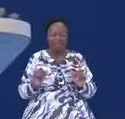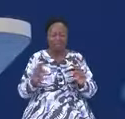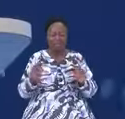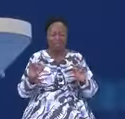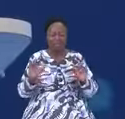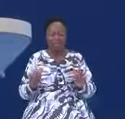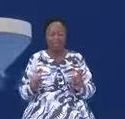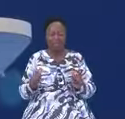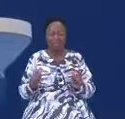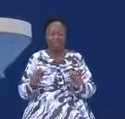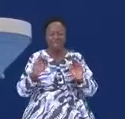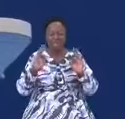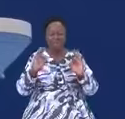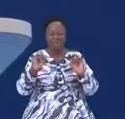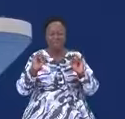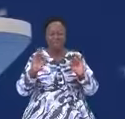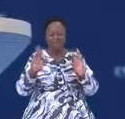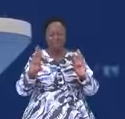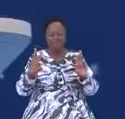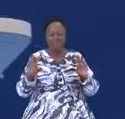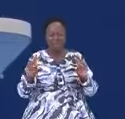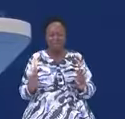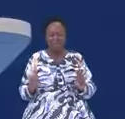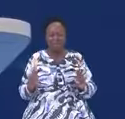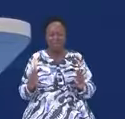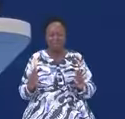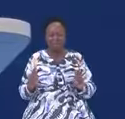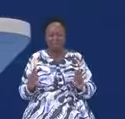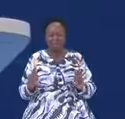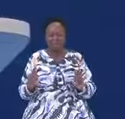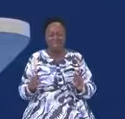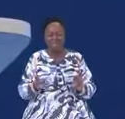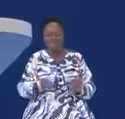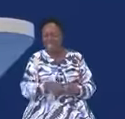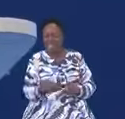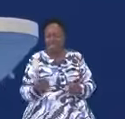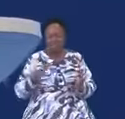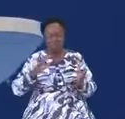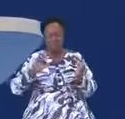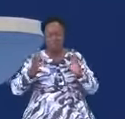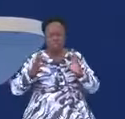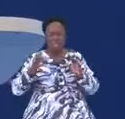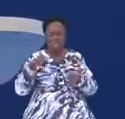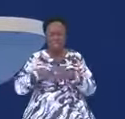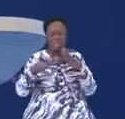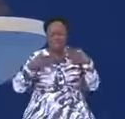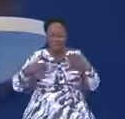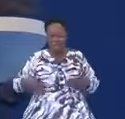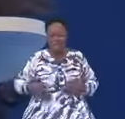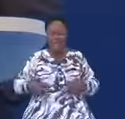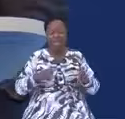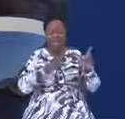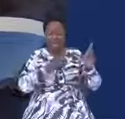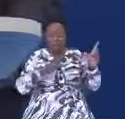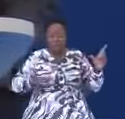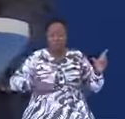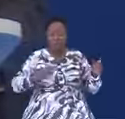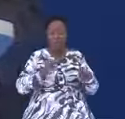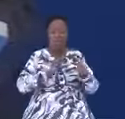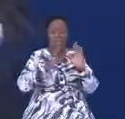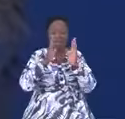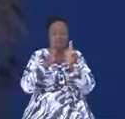éléphantiasis tout un flot match humains dans le corps seigneur jopie miraculeusement